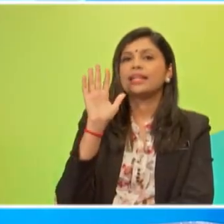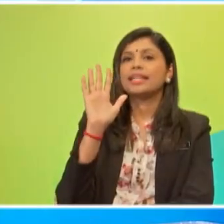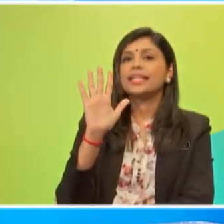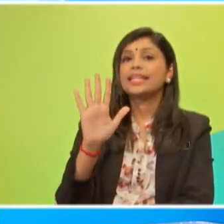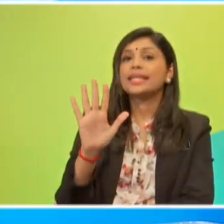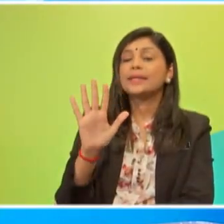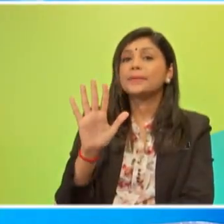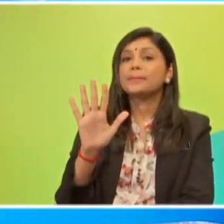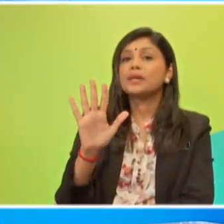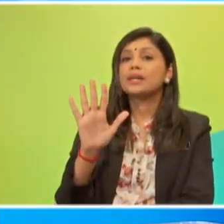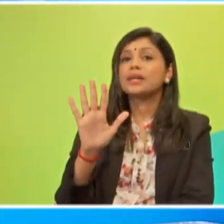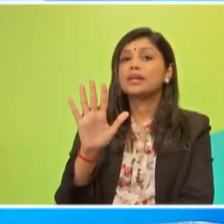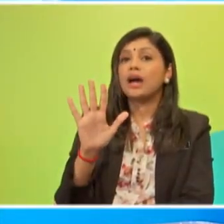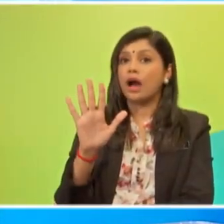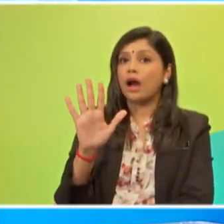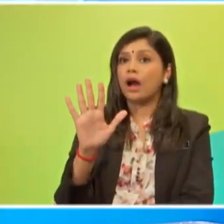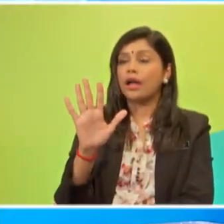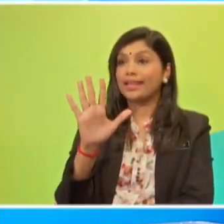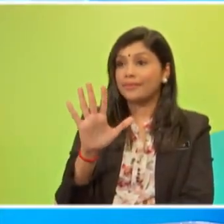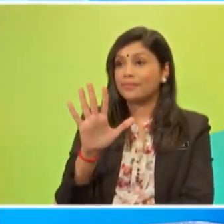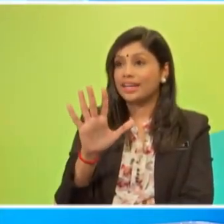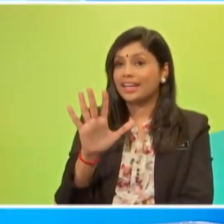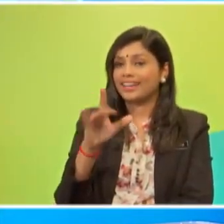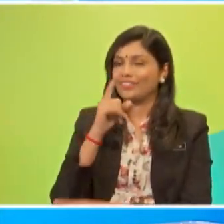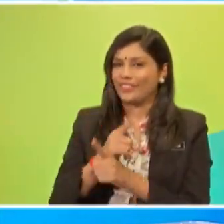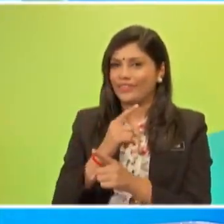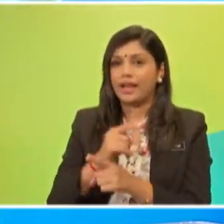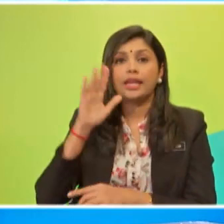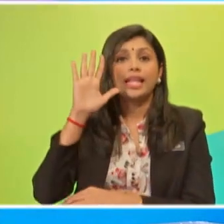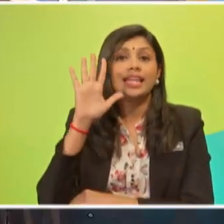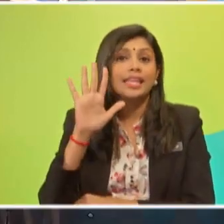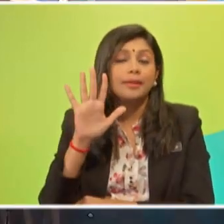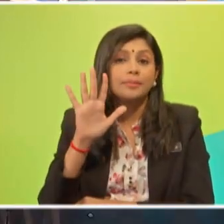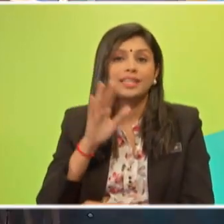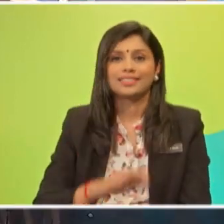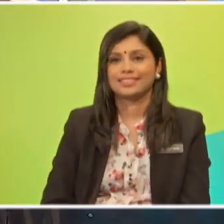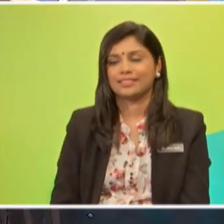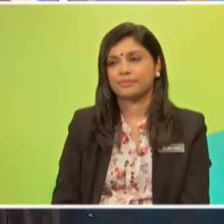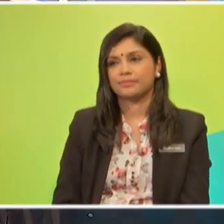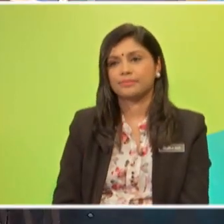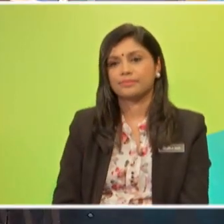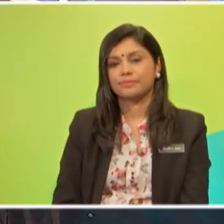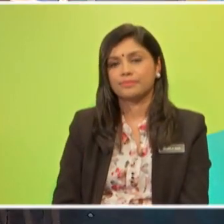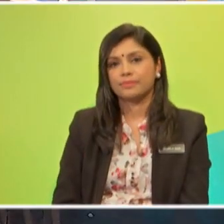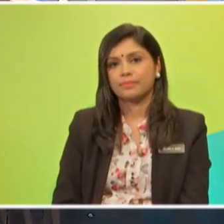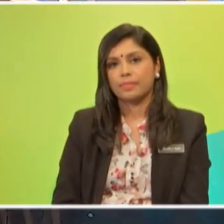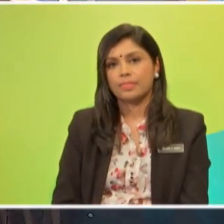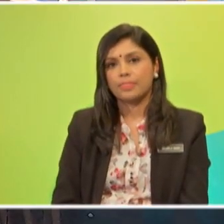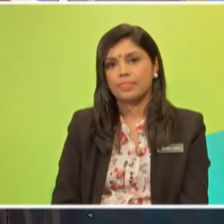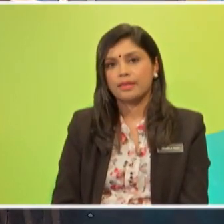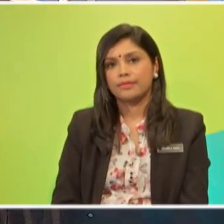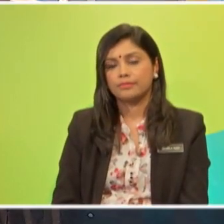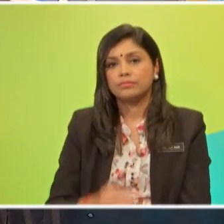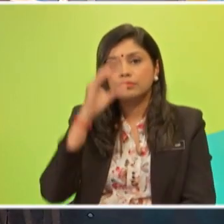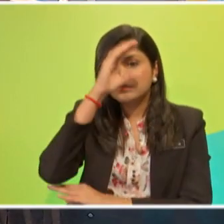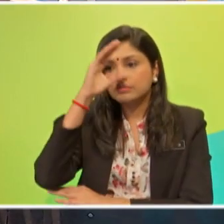empat, lima. Lima. Ada lima objek. Okey. Okey, Sean, jom kita padankan mana